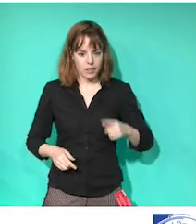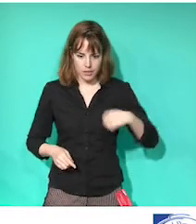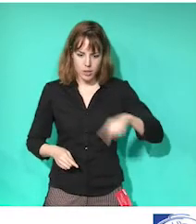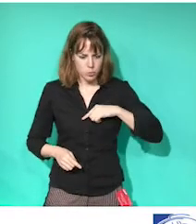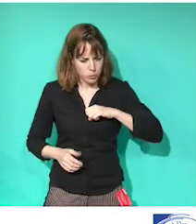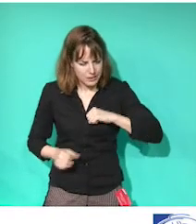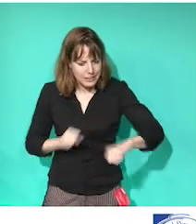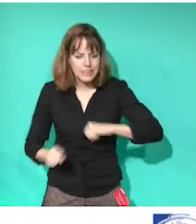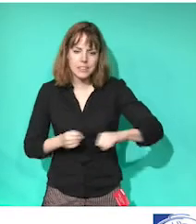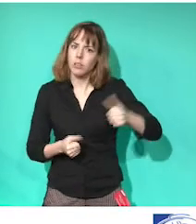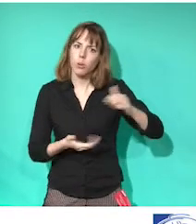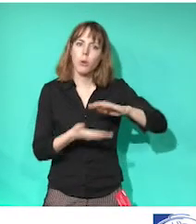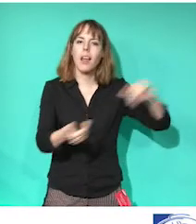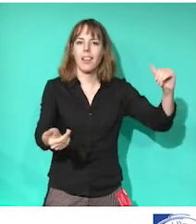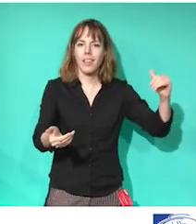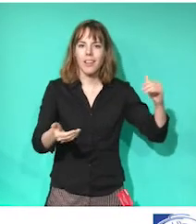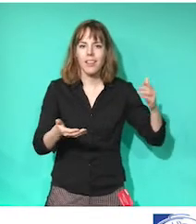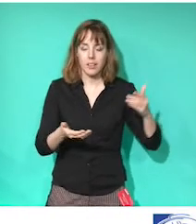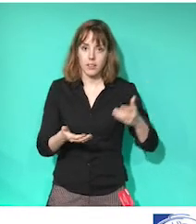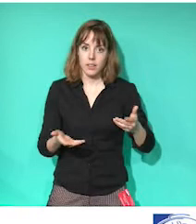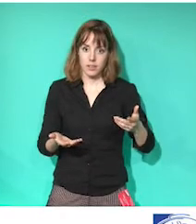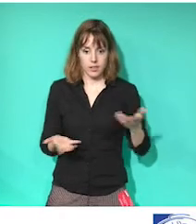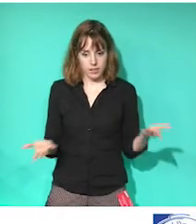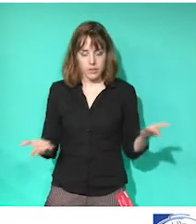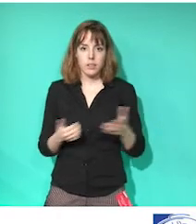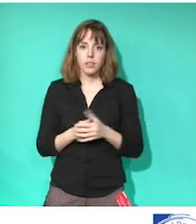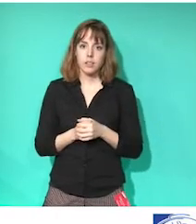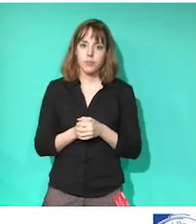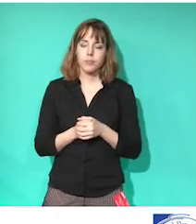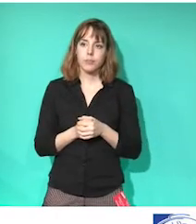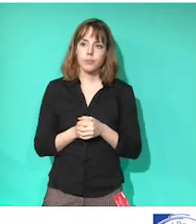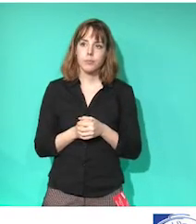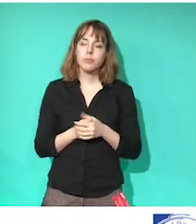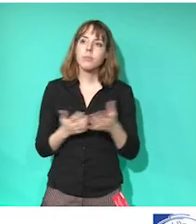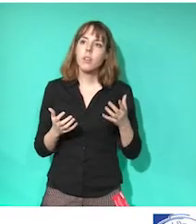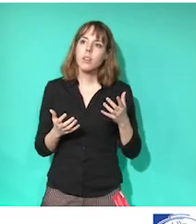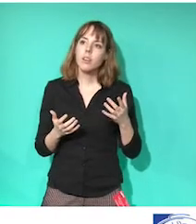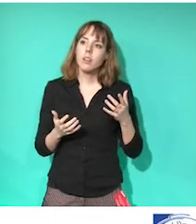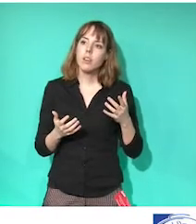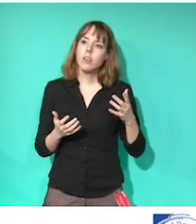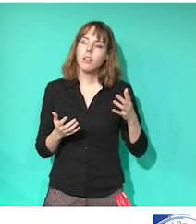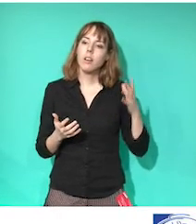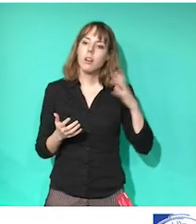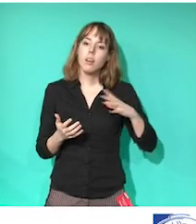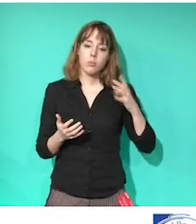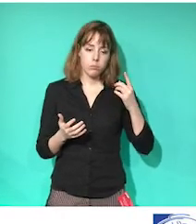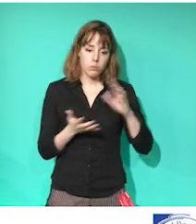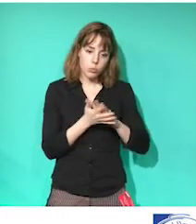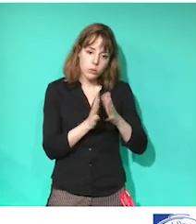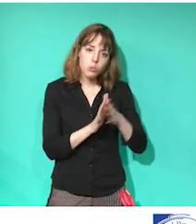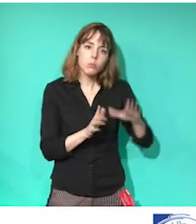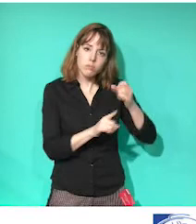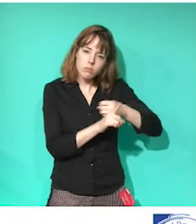élan, peut-être facilité par le fait que, contrairement à ce que ont pensé beaucoup d'associations